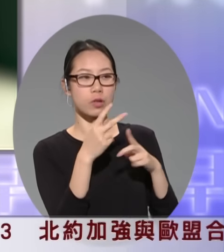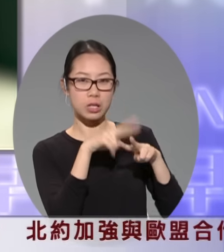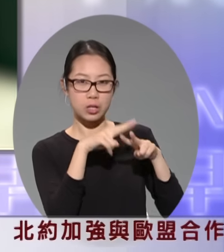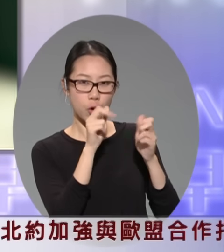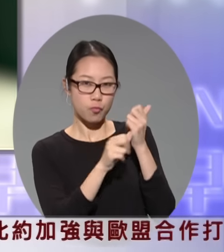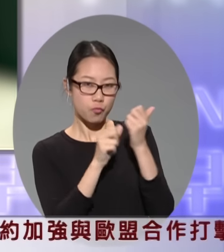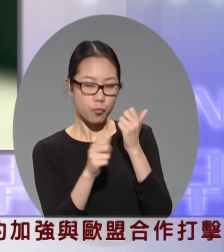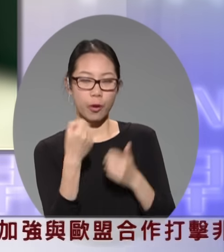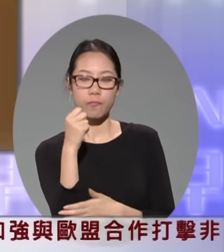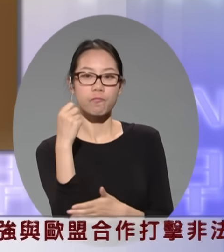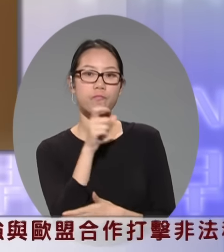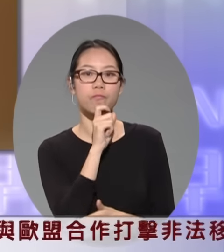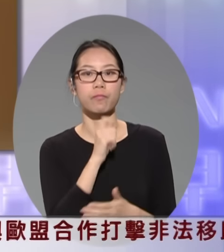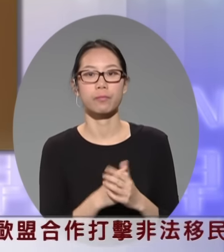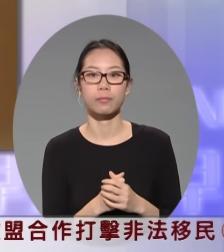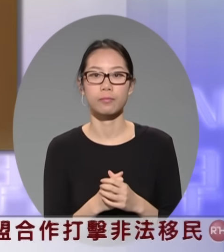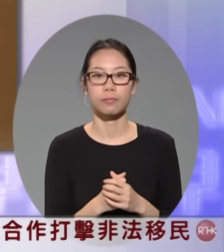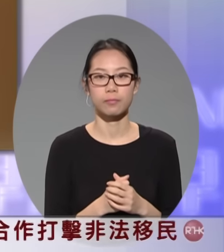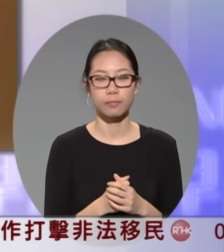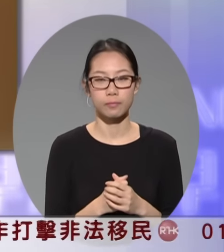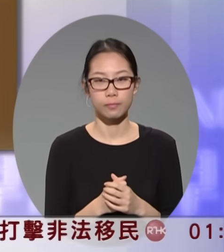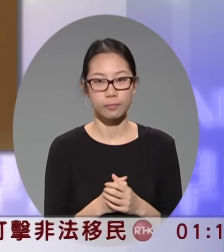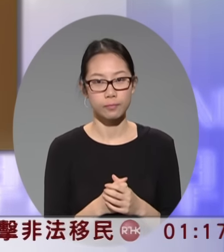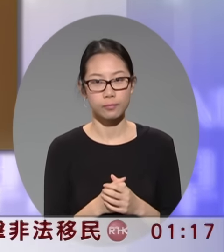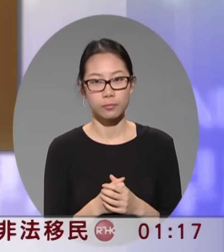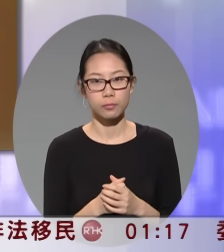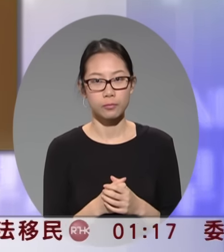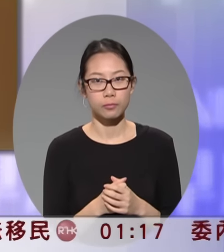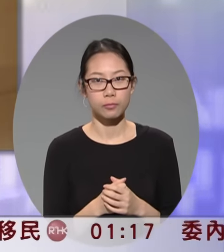抗。香港電台記者陳曉慶報導。